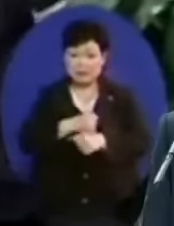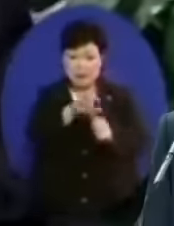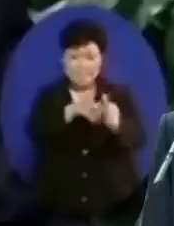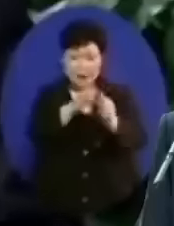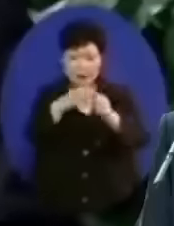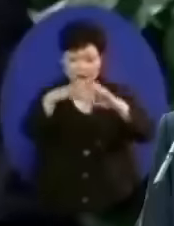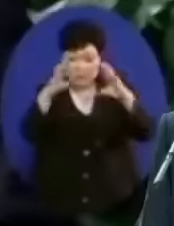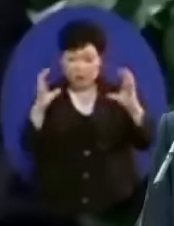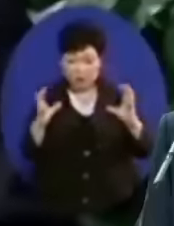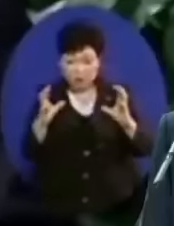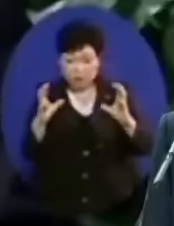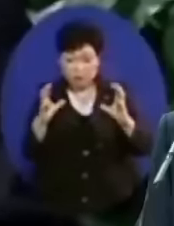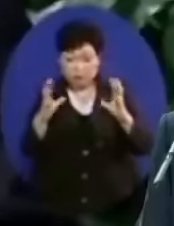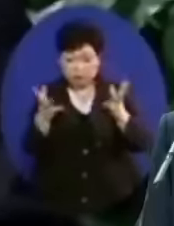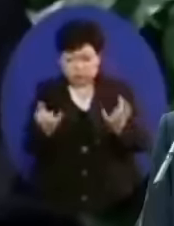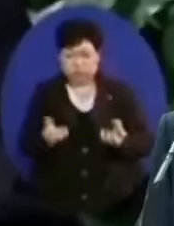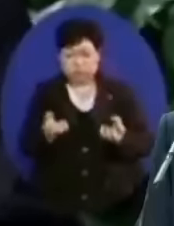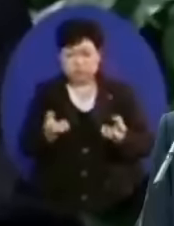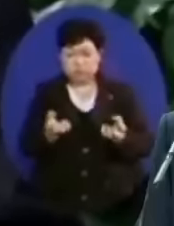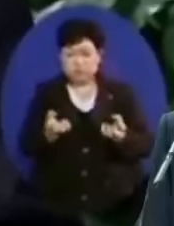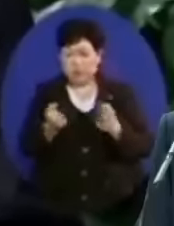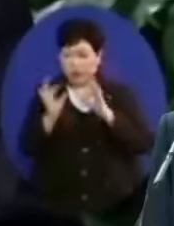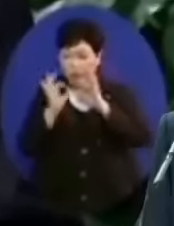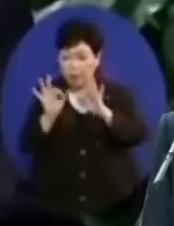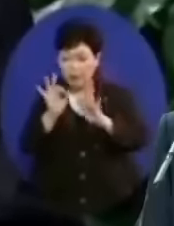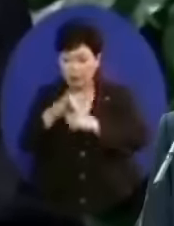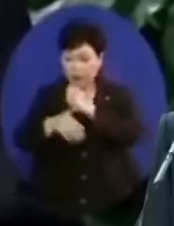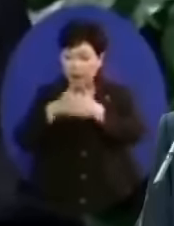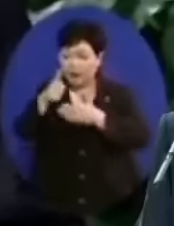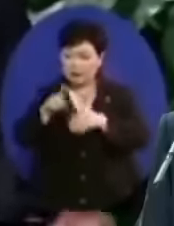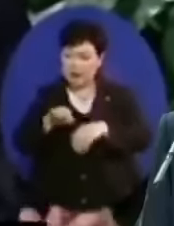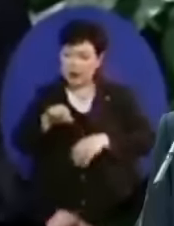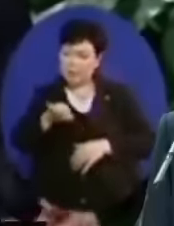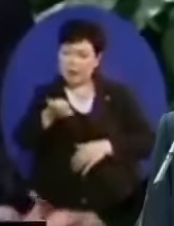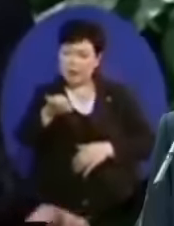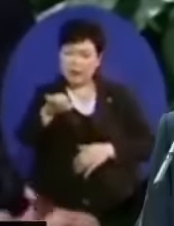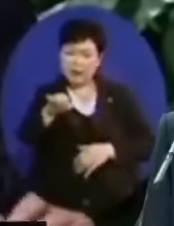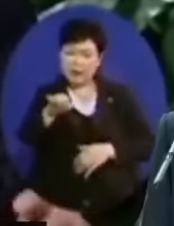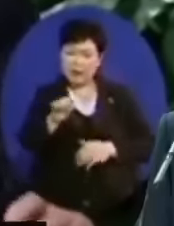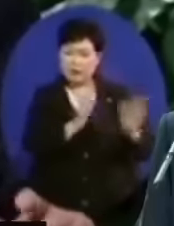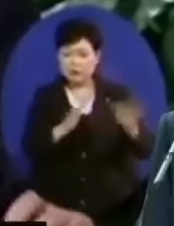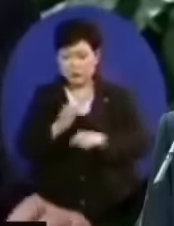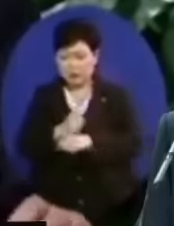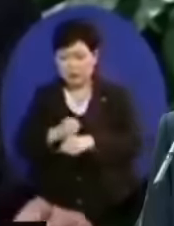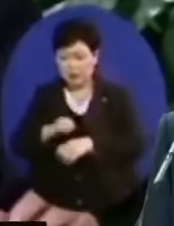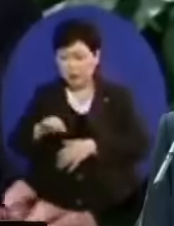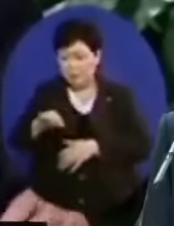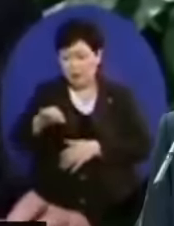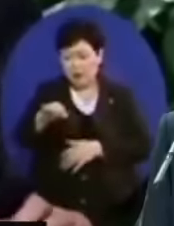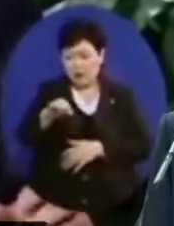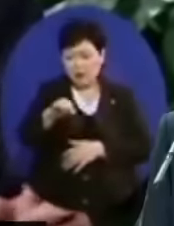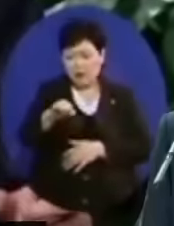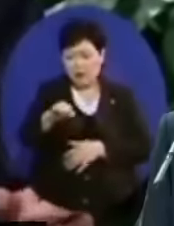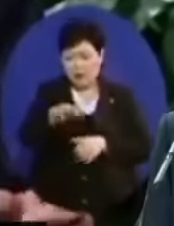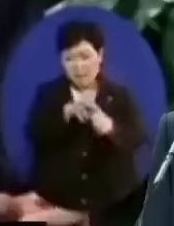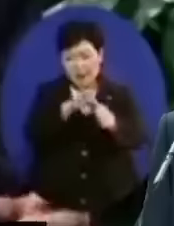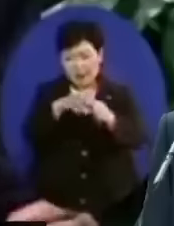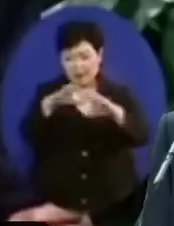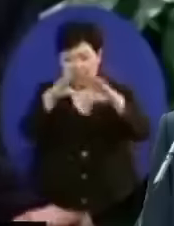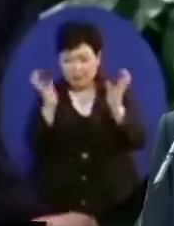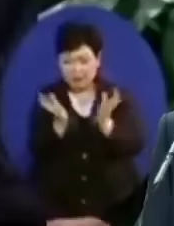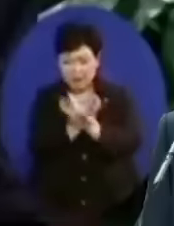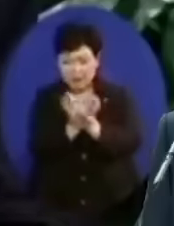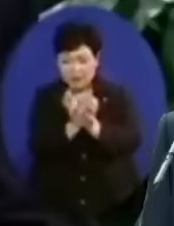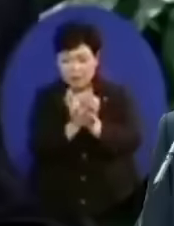쪼글쪼글하고 말라버렸습니다. 보니까 하나님이 벌레를 예비하사 벌레가 박는콜에게 와서 그